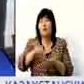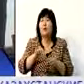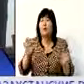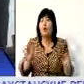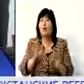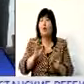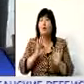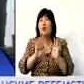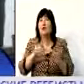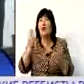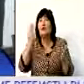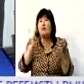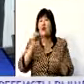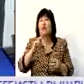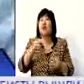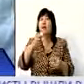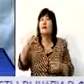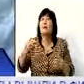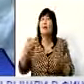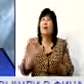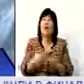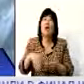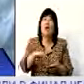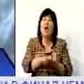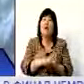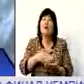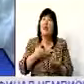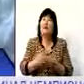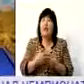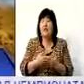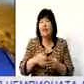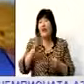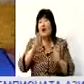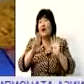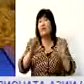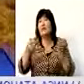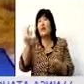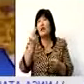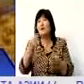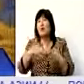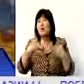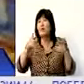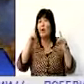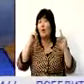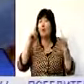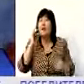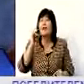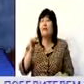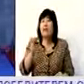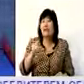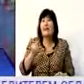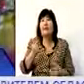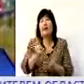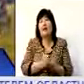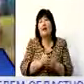музыкальные композиции и видеоролики на тему «Модернизация общественного сознания», а также выставку с изображением наиболее популярных исторических и